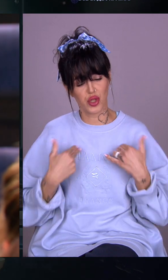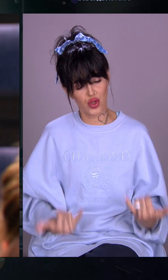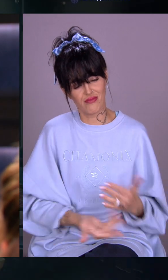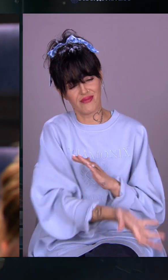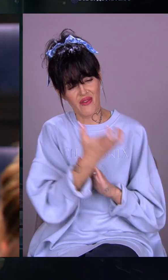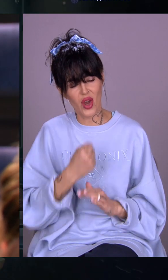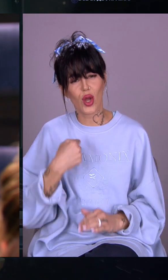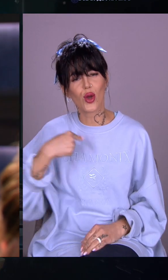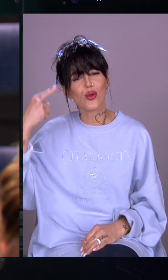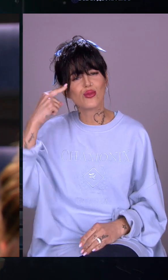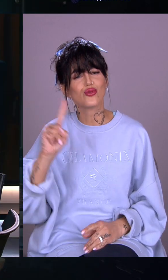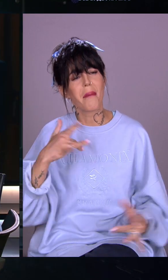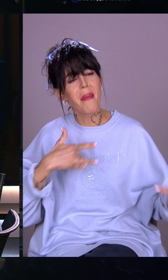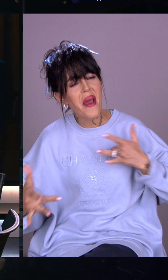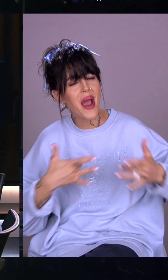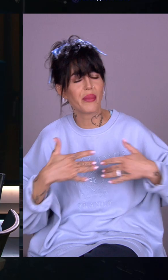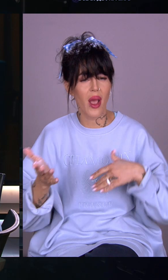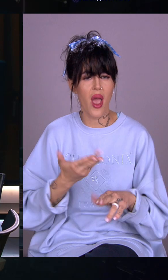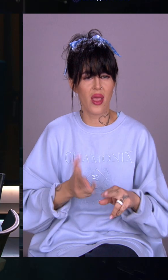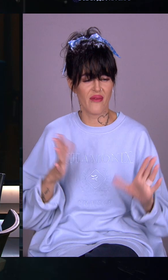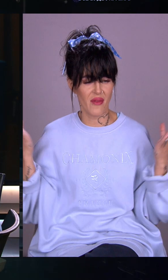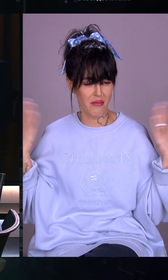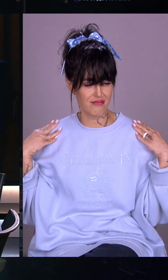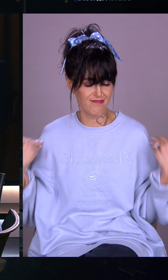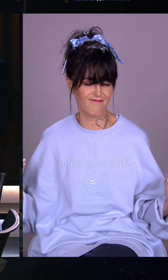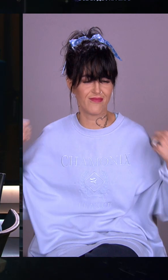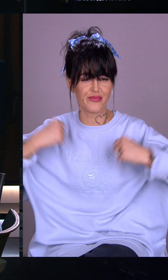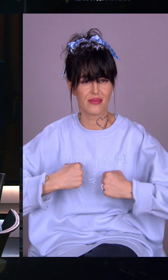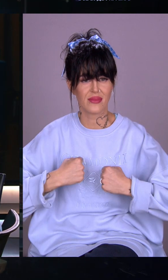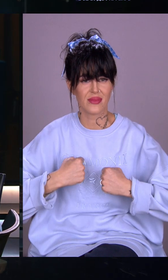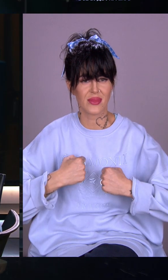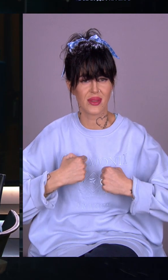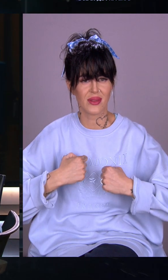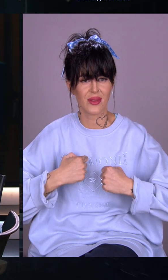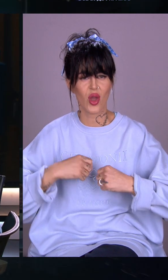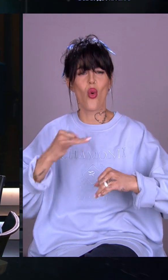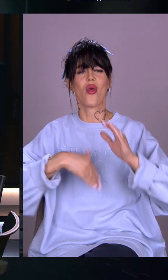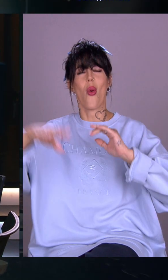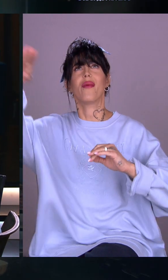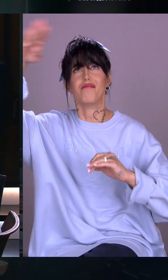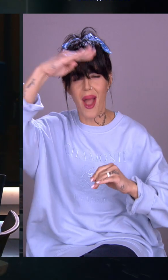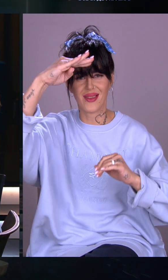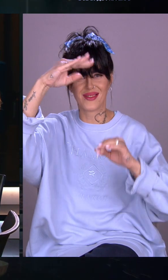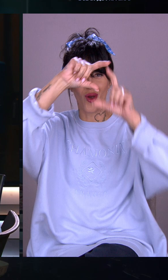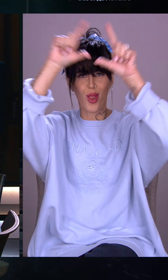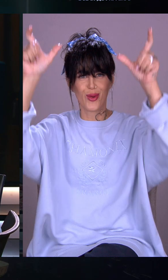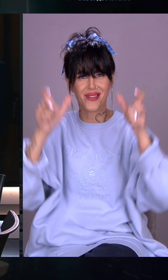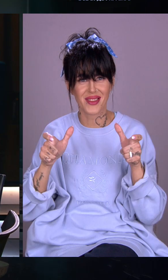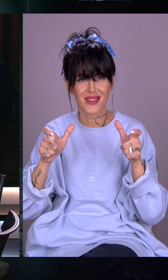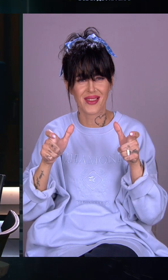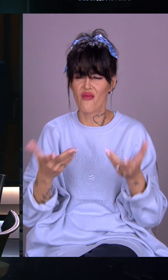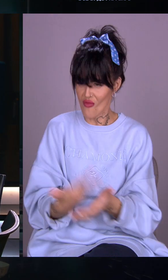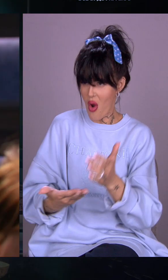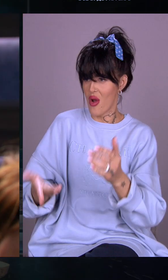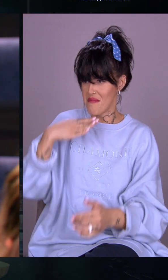це якийсь захід цікавий, там щось футбол. А ти взяв на плечі, Гітовоті? Ще й ударився з ним в лутку дверей. От це батя